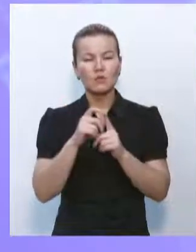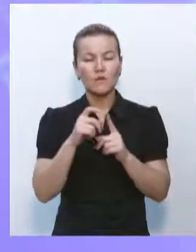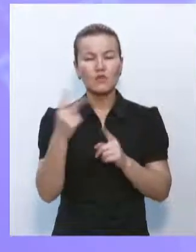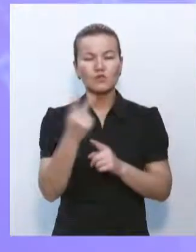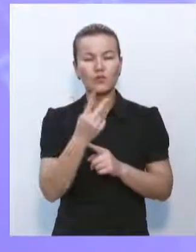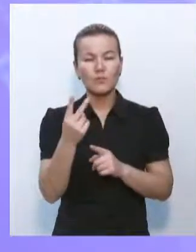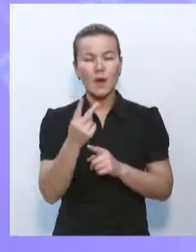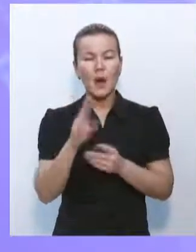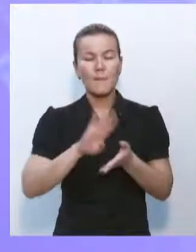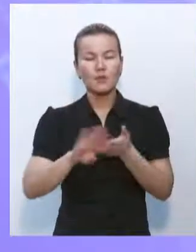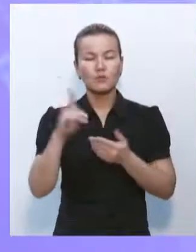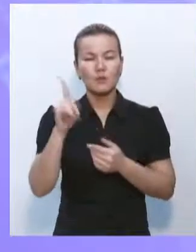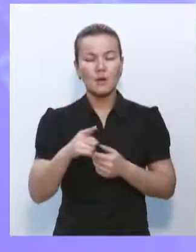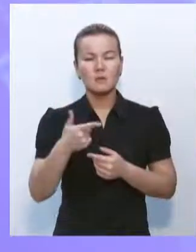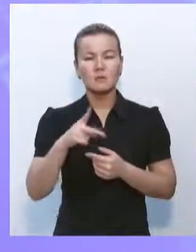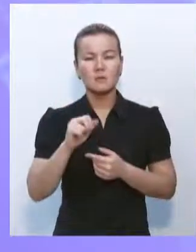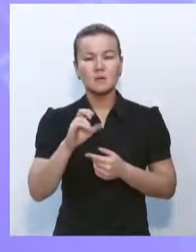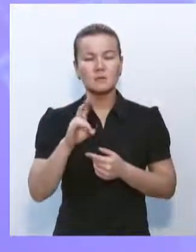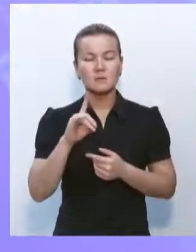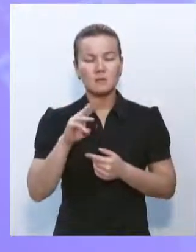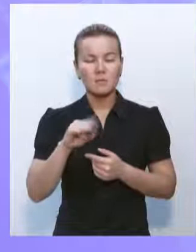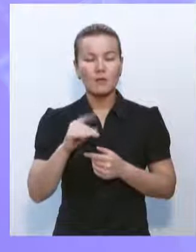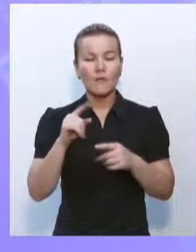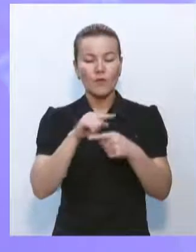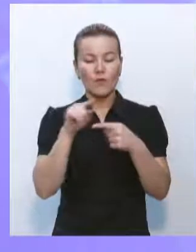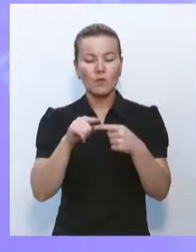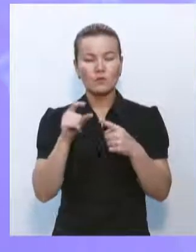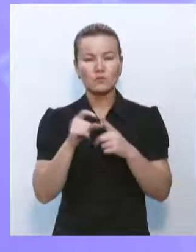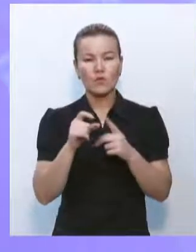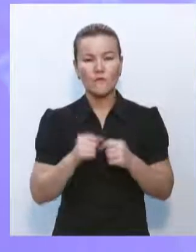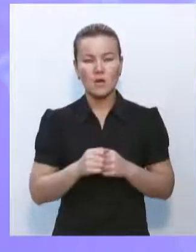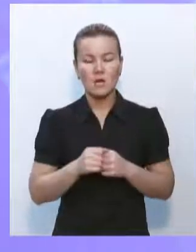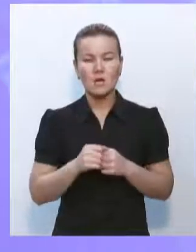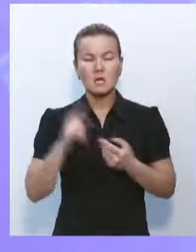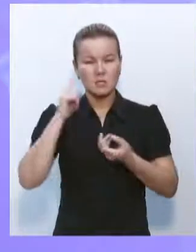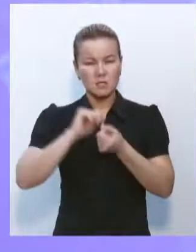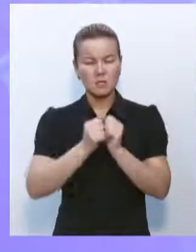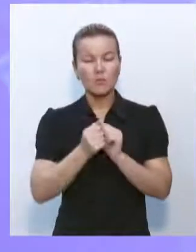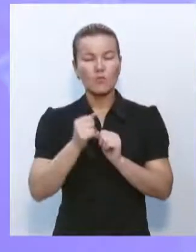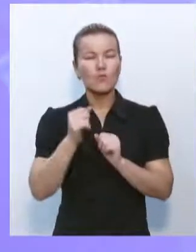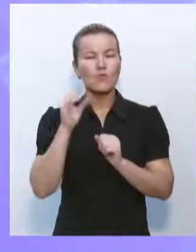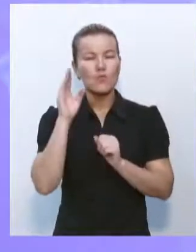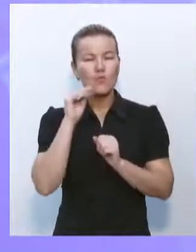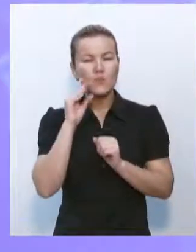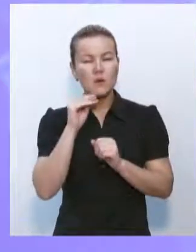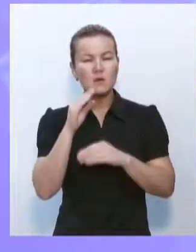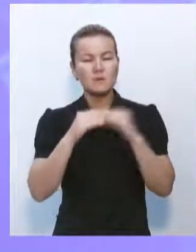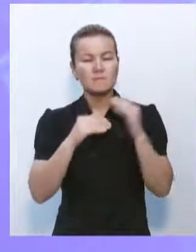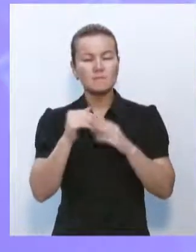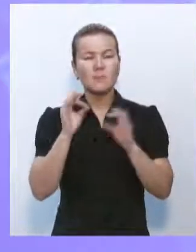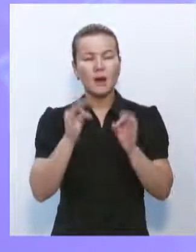с двумя безударными гласными в корне слова. Закрепим умение